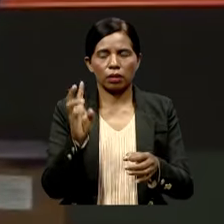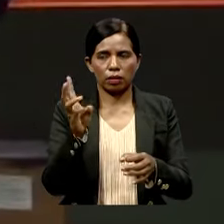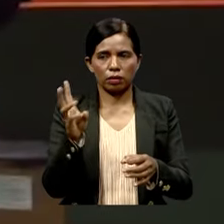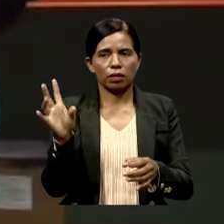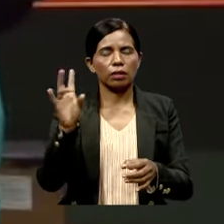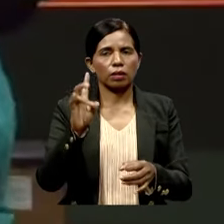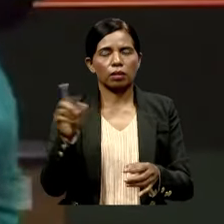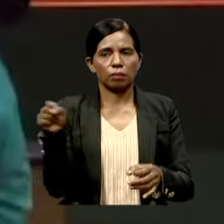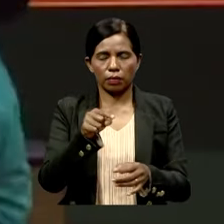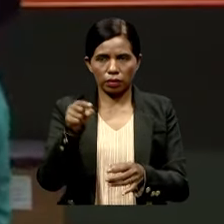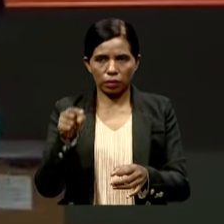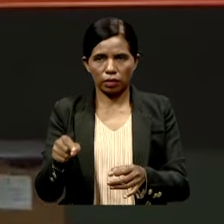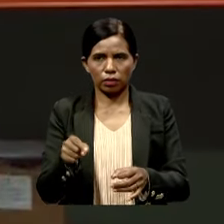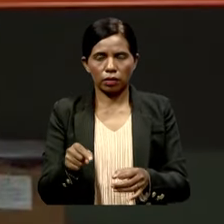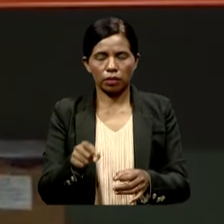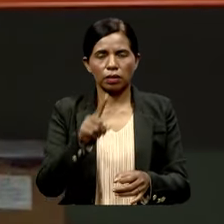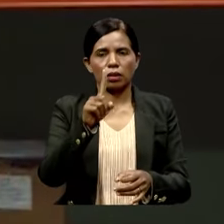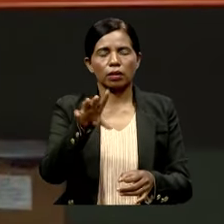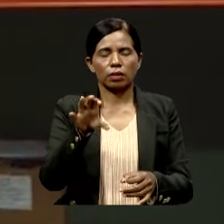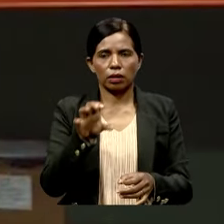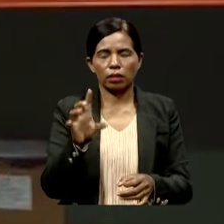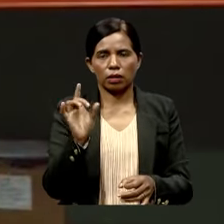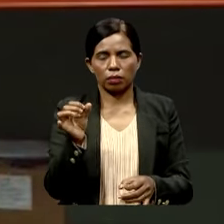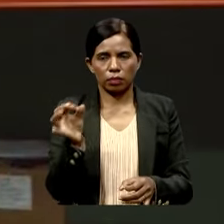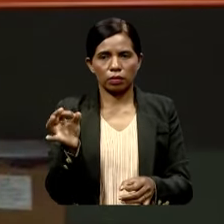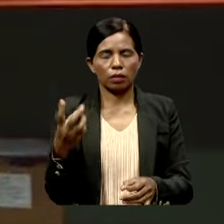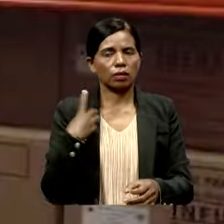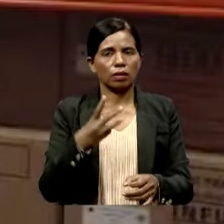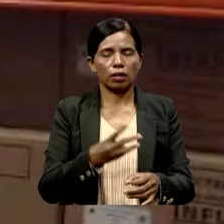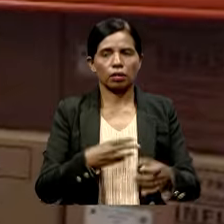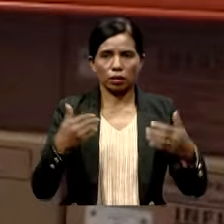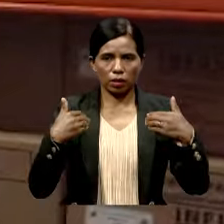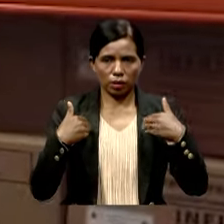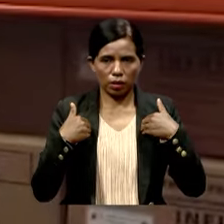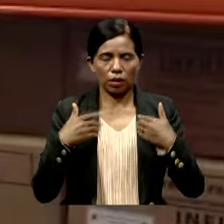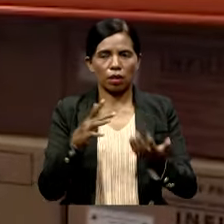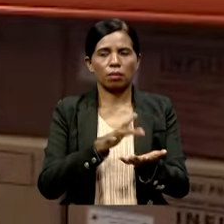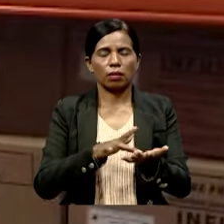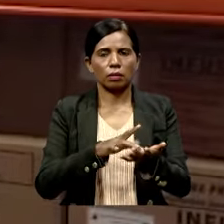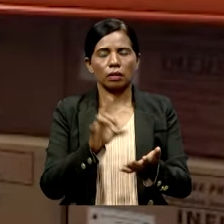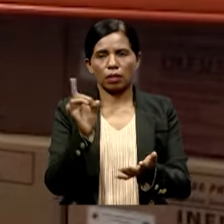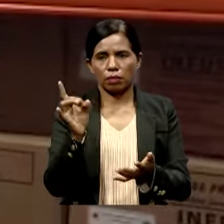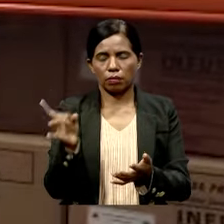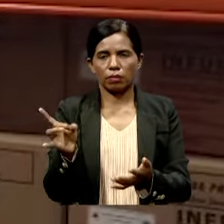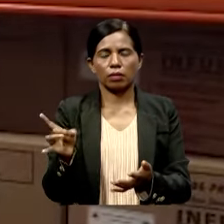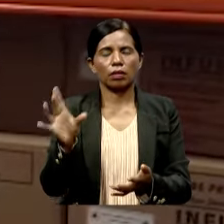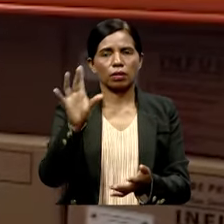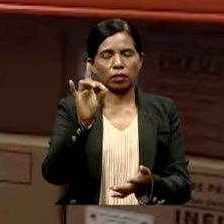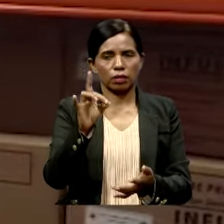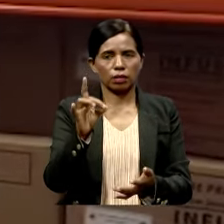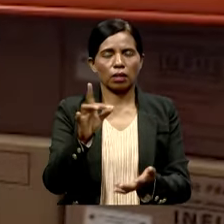67% ne iha 178 item ne maka kita disponibel i 88 item maka